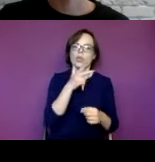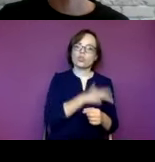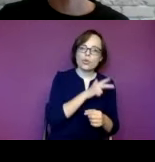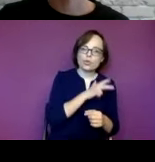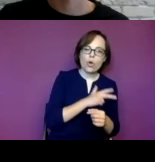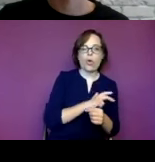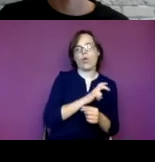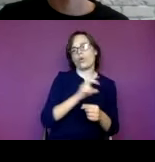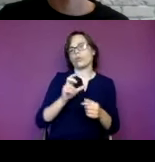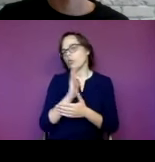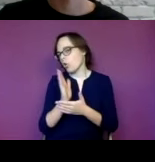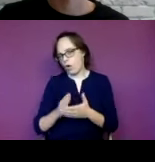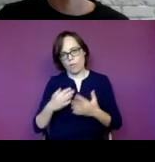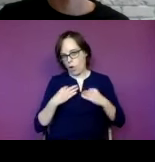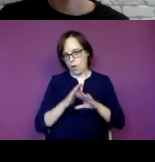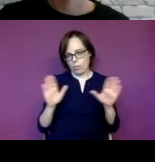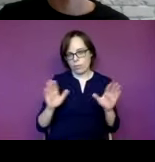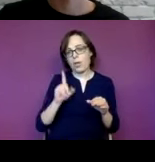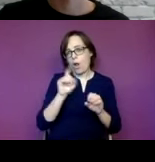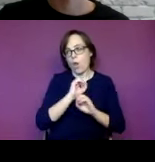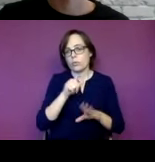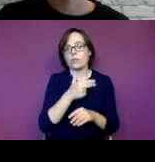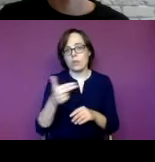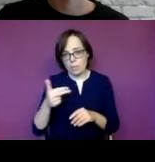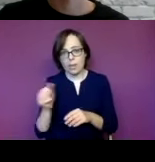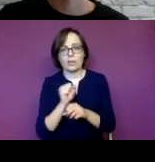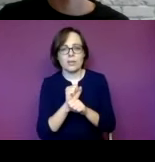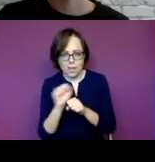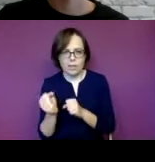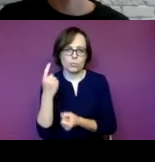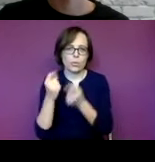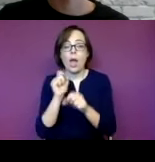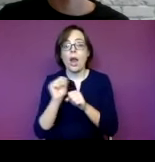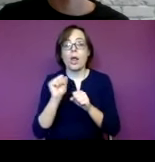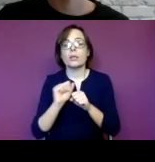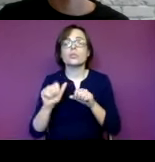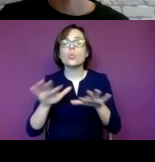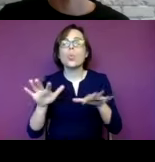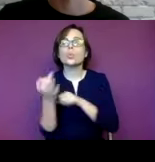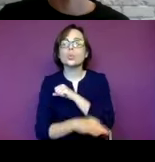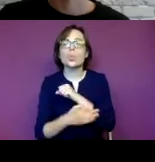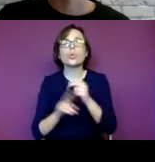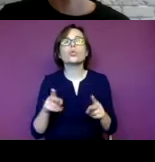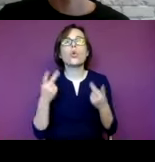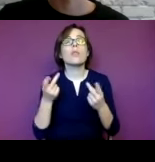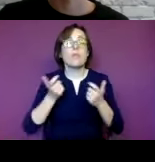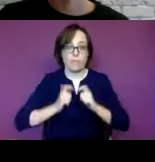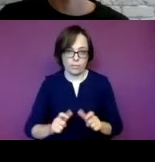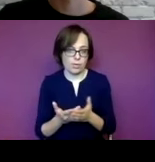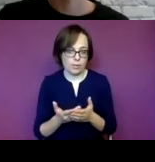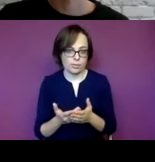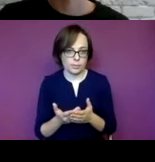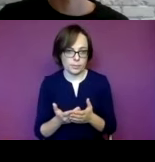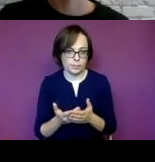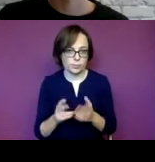się pojawiają te tematy i tego. Natomiast mamy bardzo dużo studentów właśnie z obszarów wiejskich i rozmowy, które takie toczymy, jak